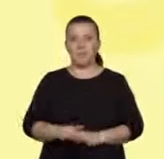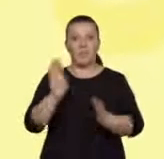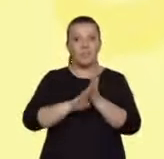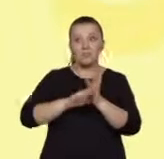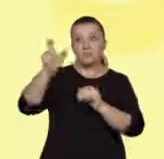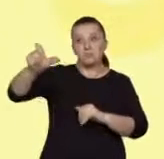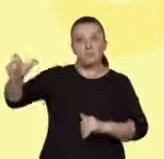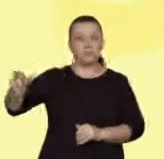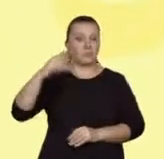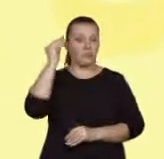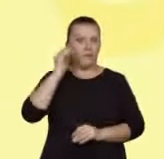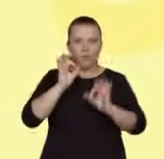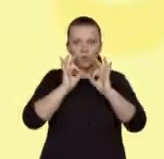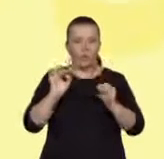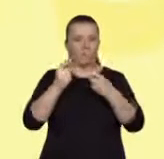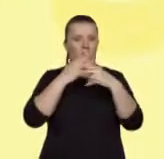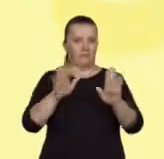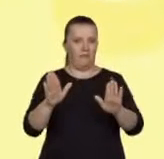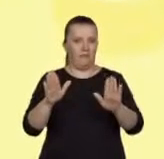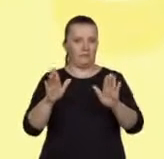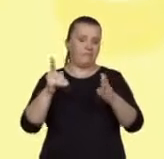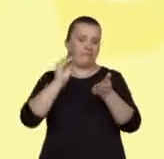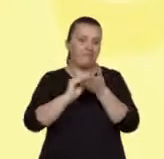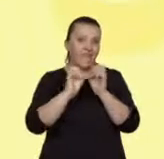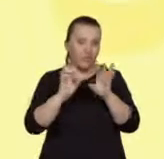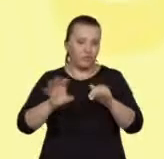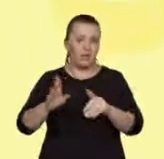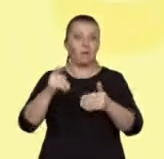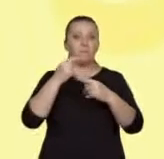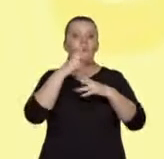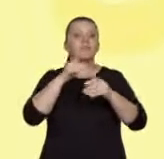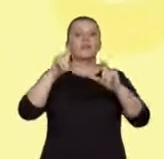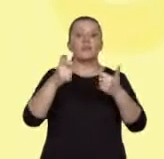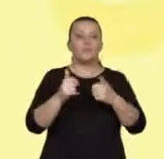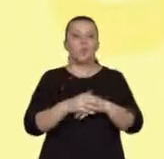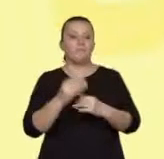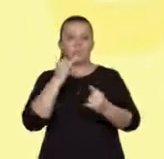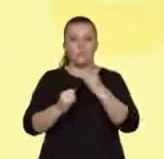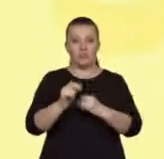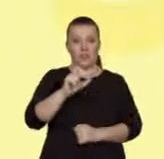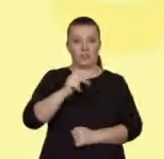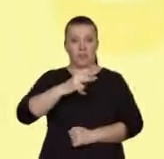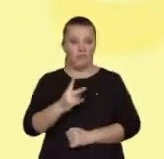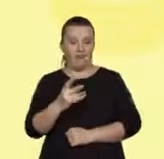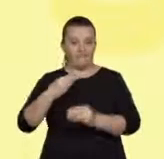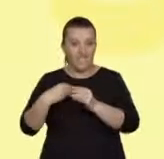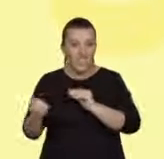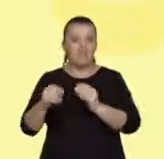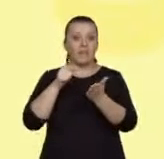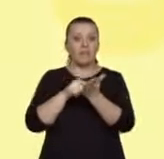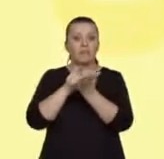a więc wskazywali na to, że w warunkach zwiększonego stężenia dwutlenku węgla larwy wolniej rosną. Na